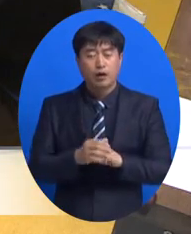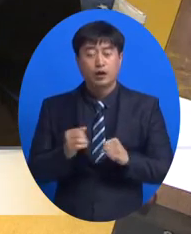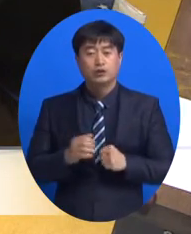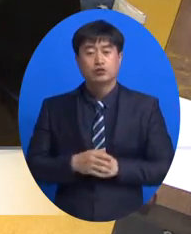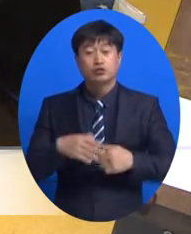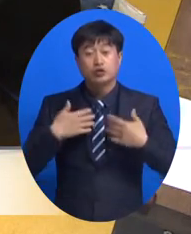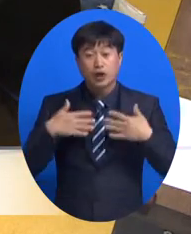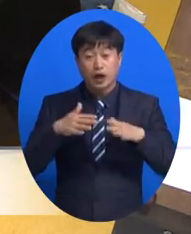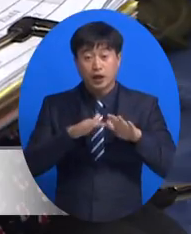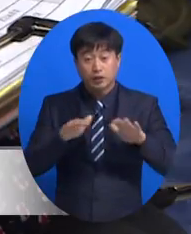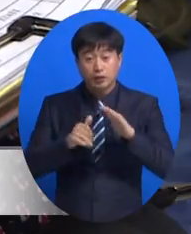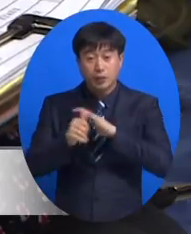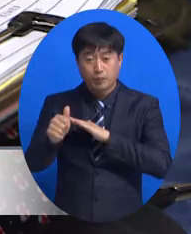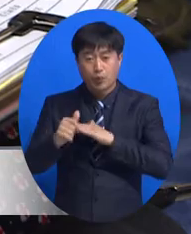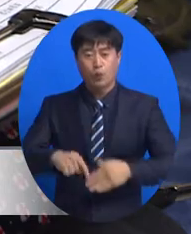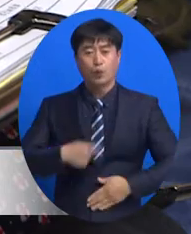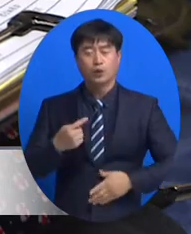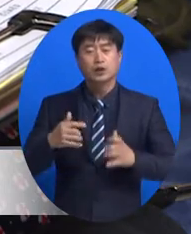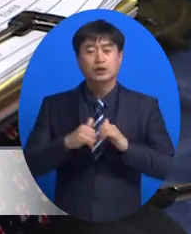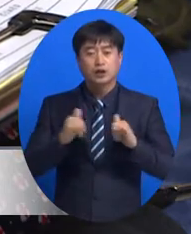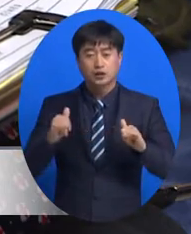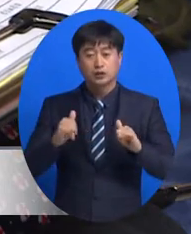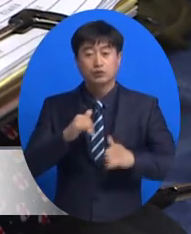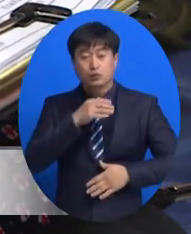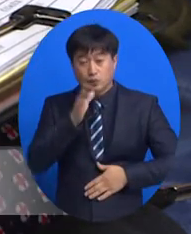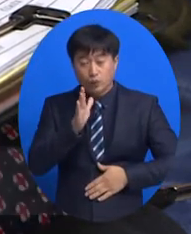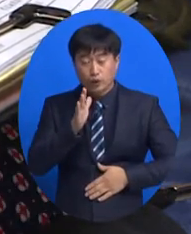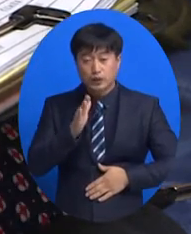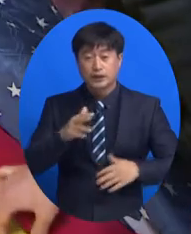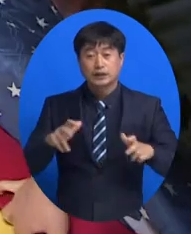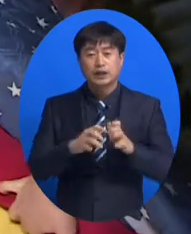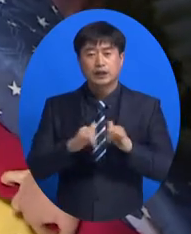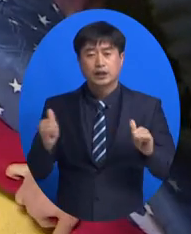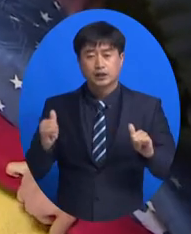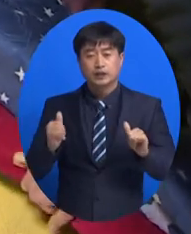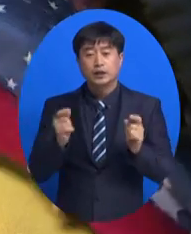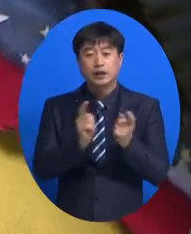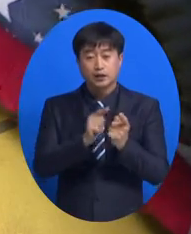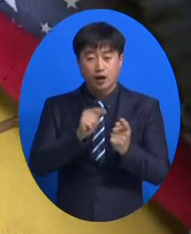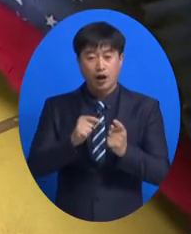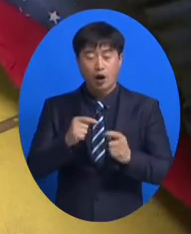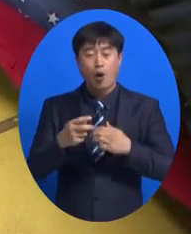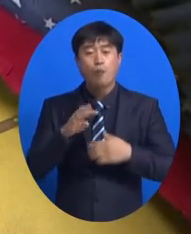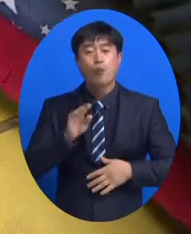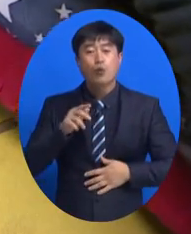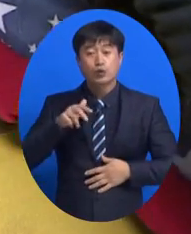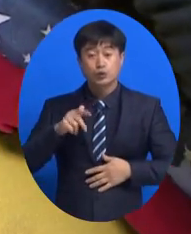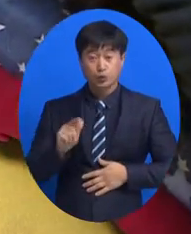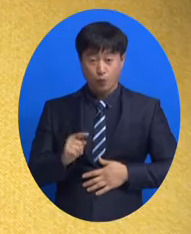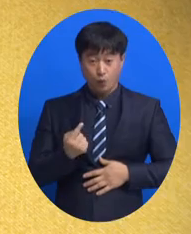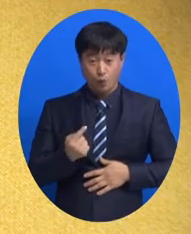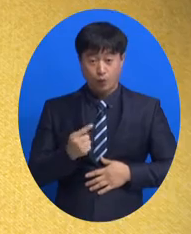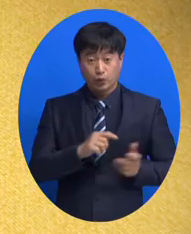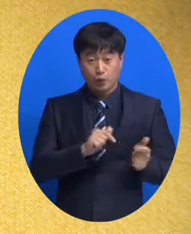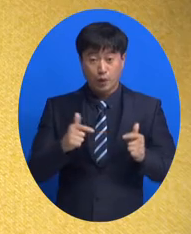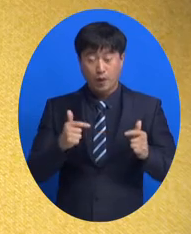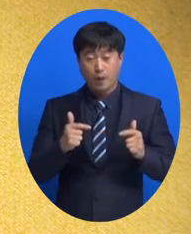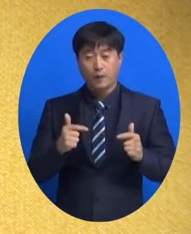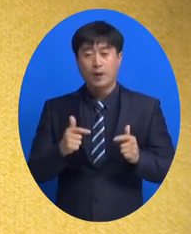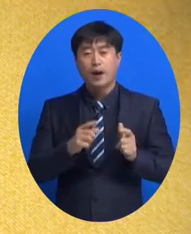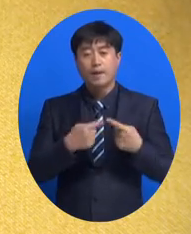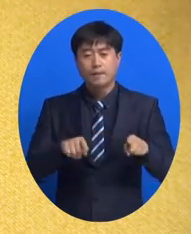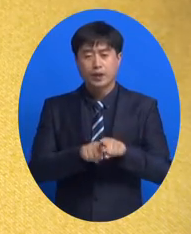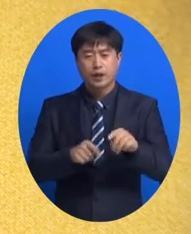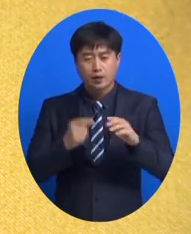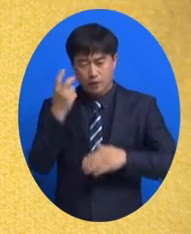취약계층 보호에도 나섭니다. 도내 홀몸노인과 장애인 등 21만 4천여 명을 대상으로 보건소, 자율방재단과 함께